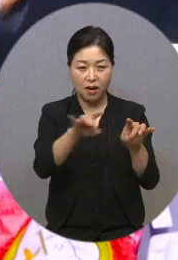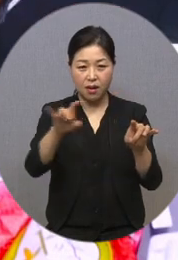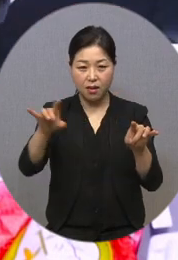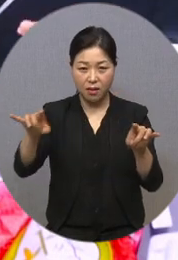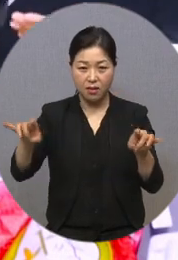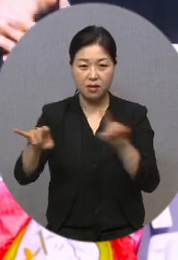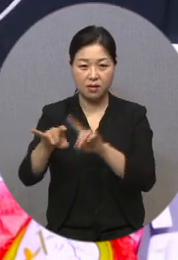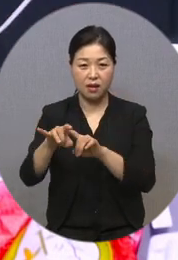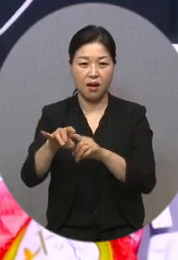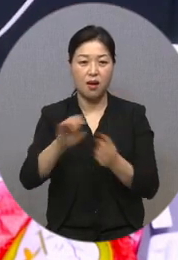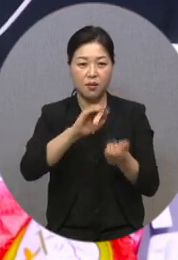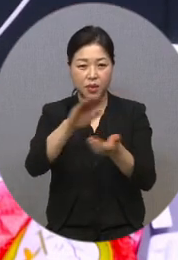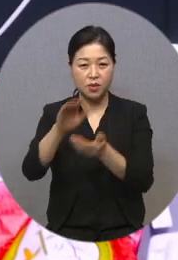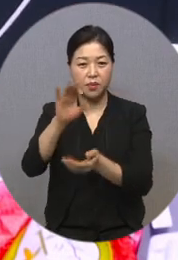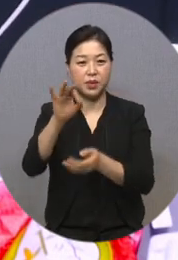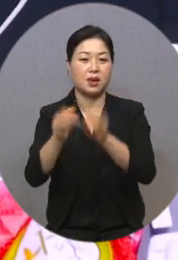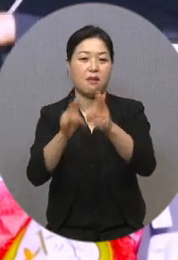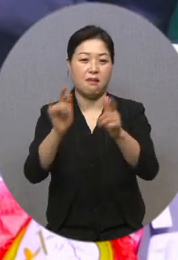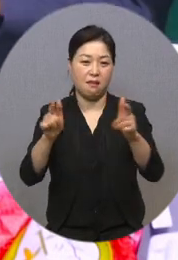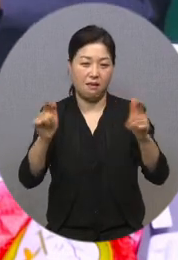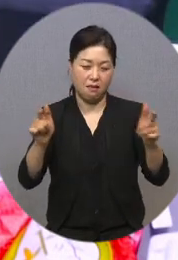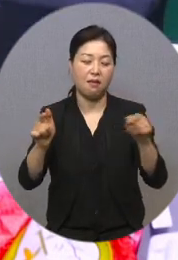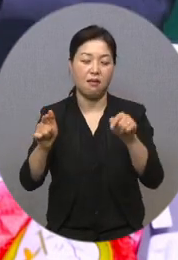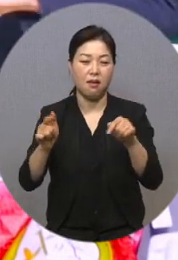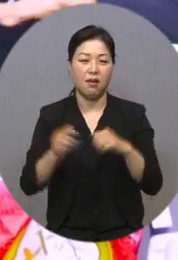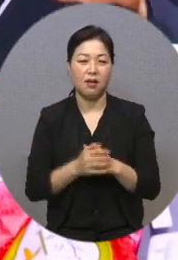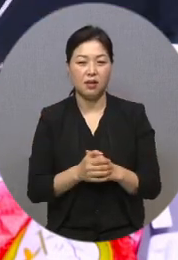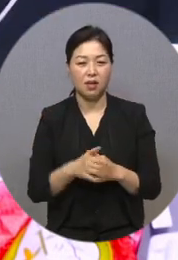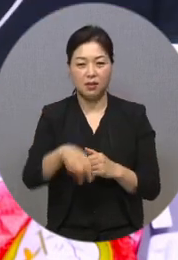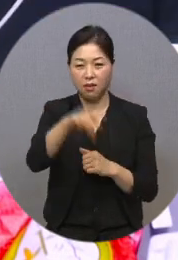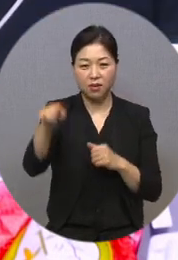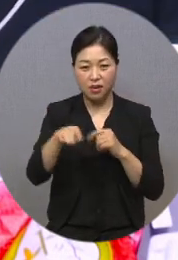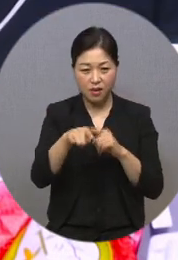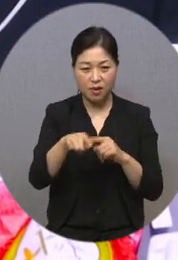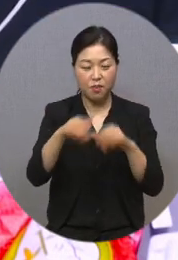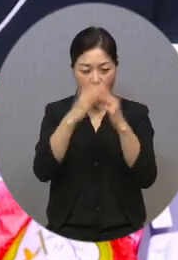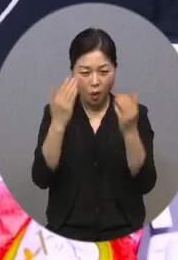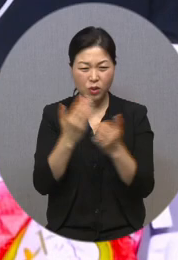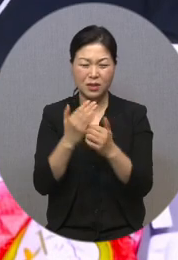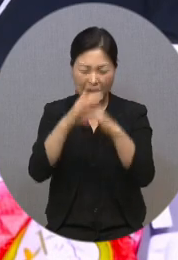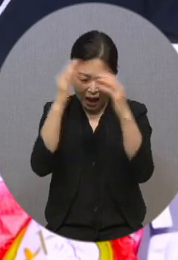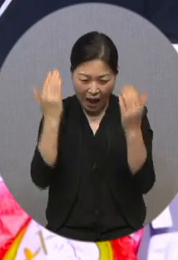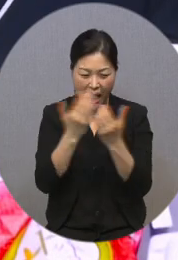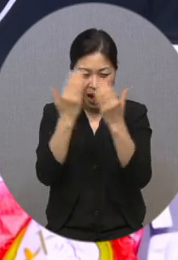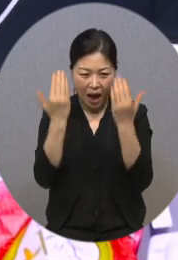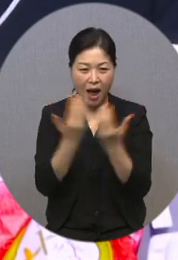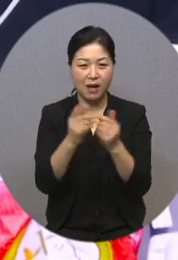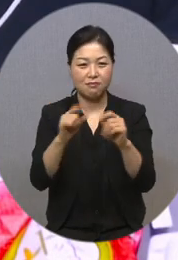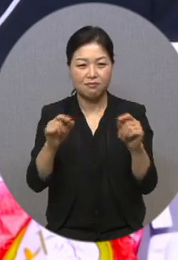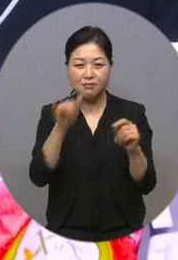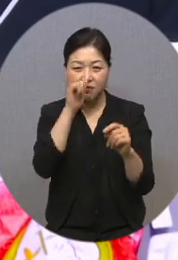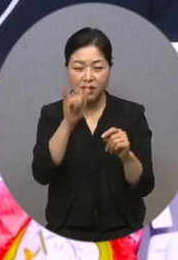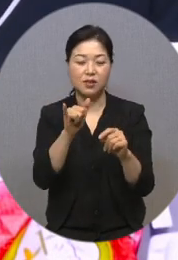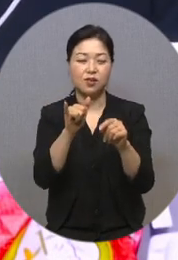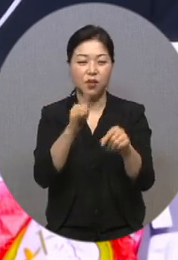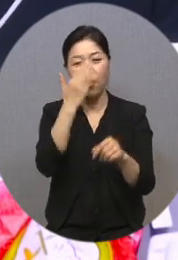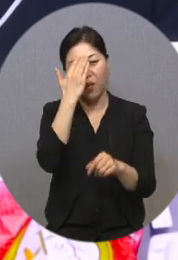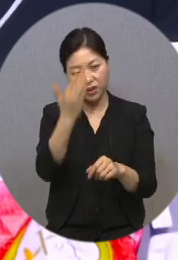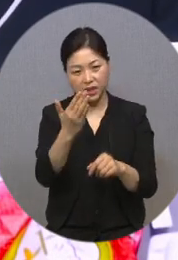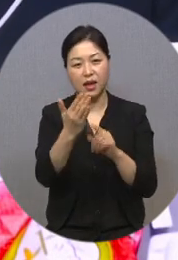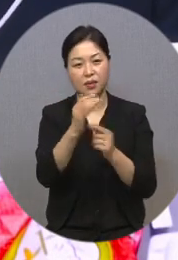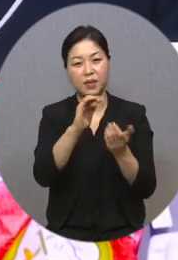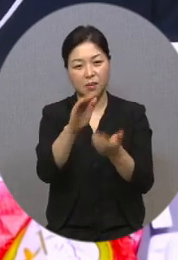배송비를 각자 결제를 해야 되는 경우가 있거든요. 근데 여기는 없는 게 없잖아. 이게 대단하네. 아니 근데 그것뿐만이